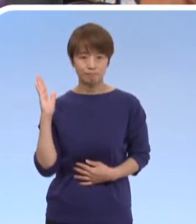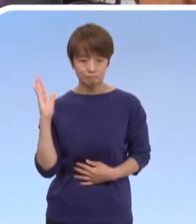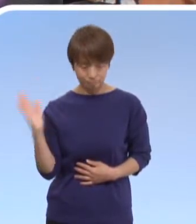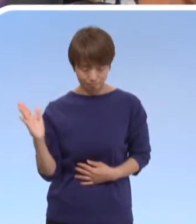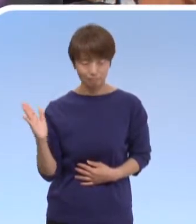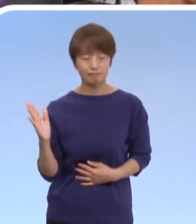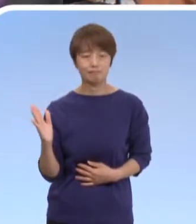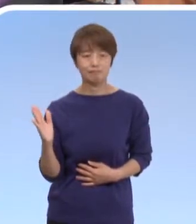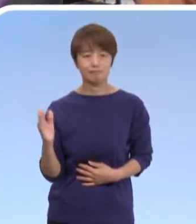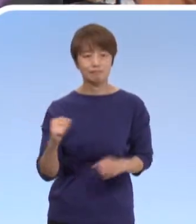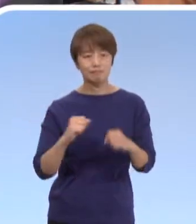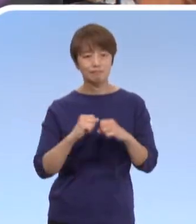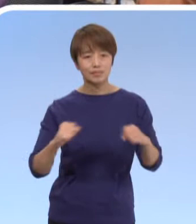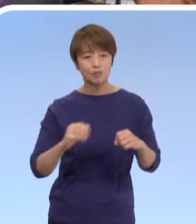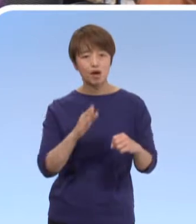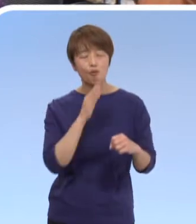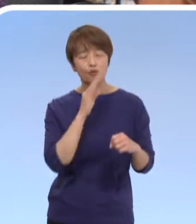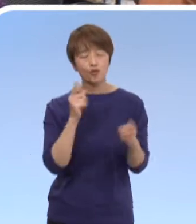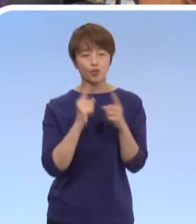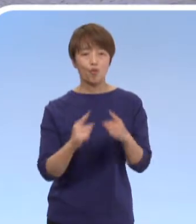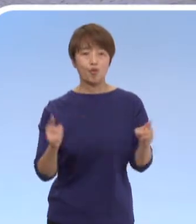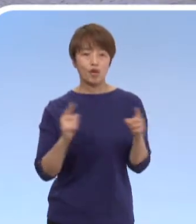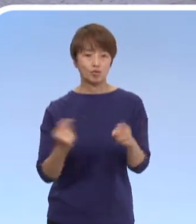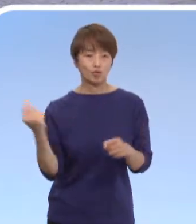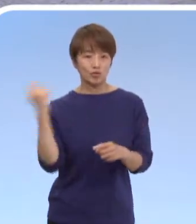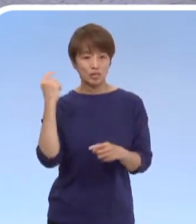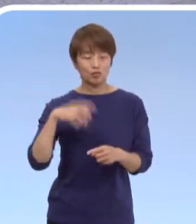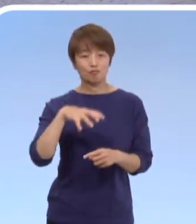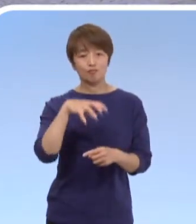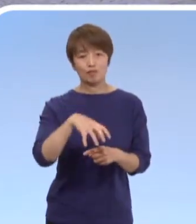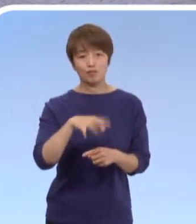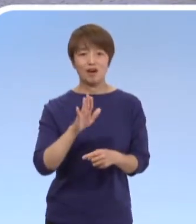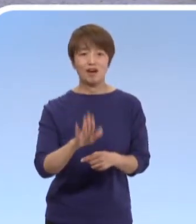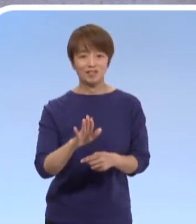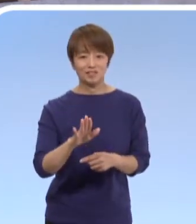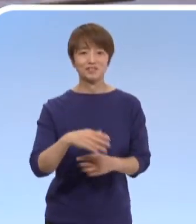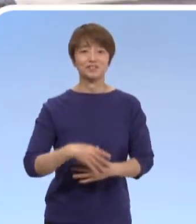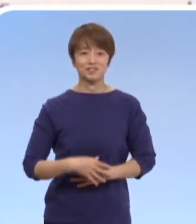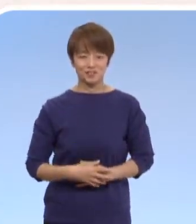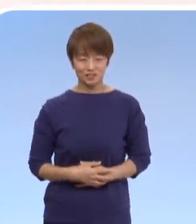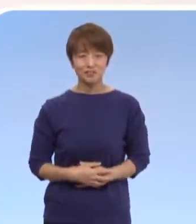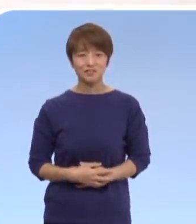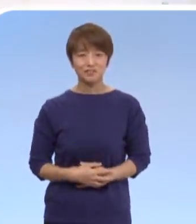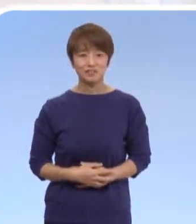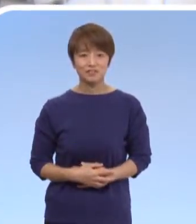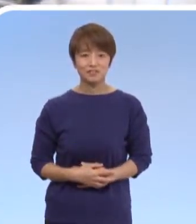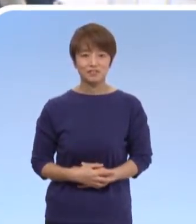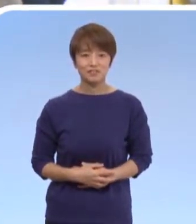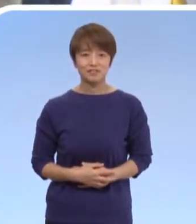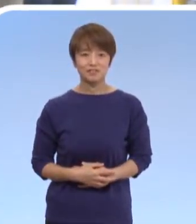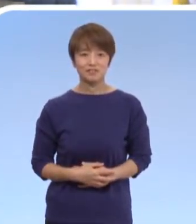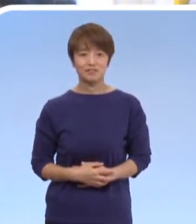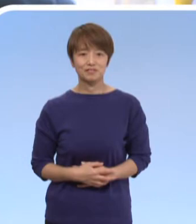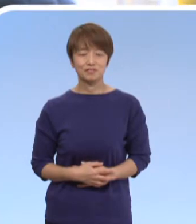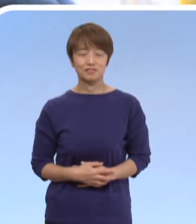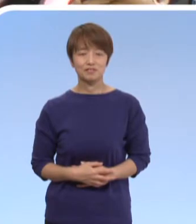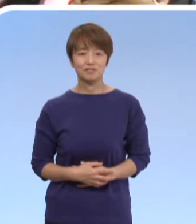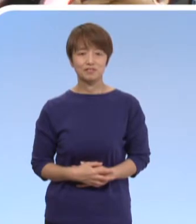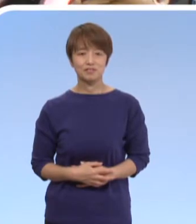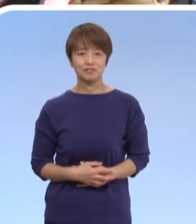こちらではファミ劇のポリシーである本物の音楽に触れる時間も用意されていました。